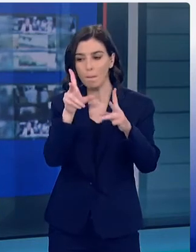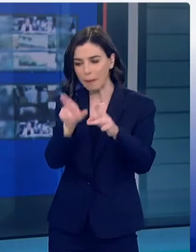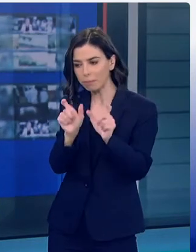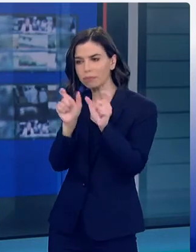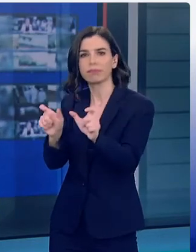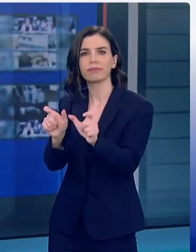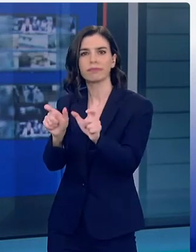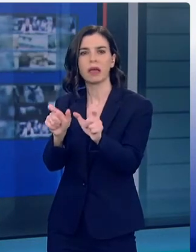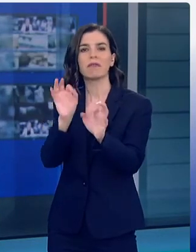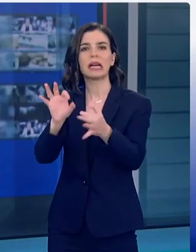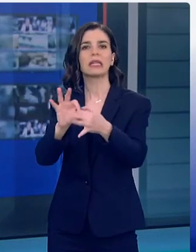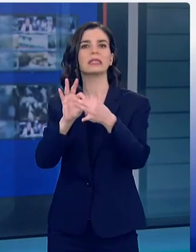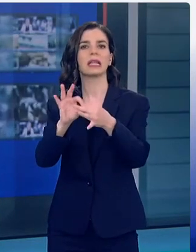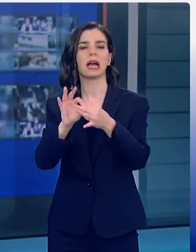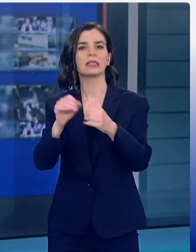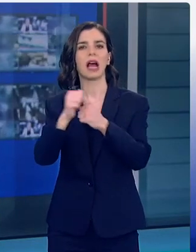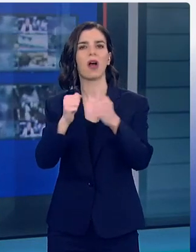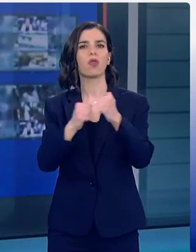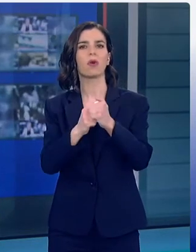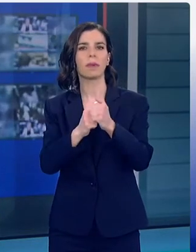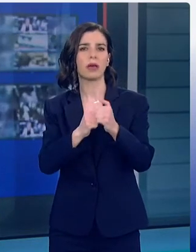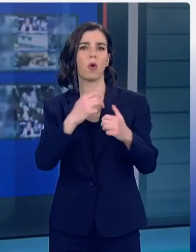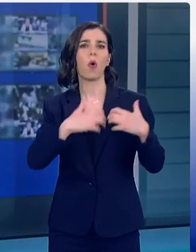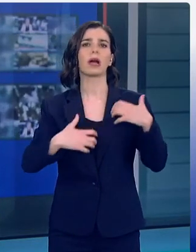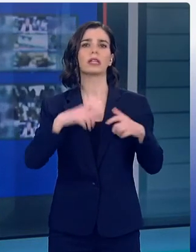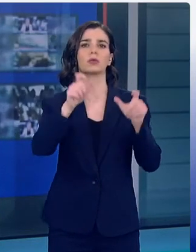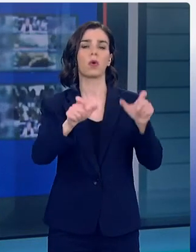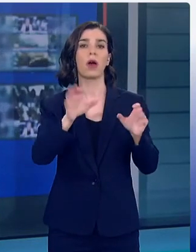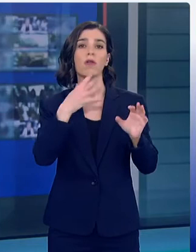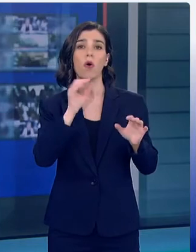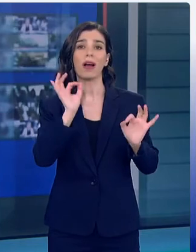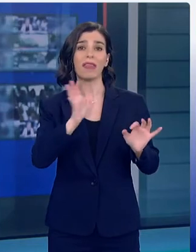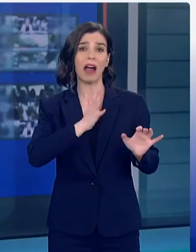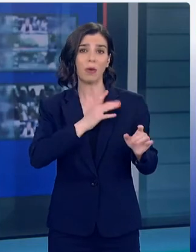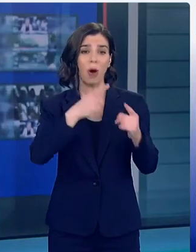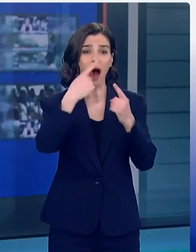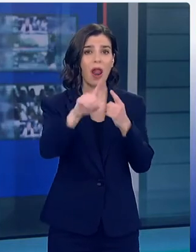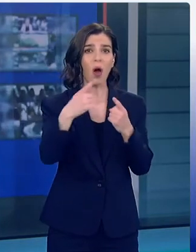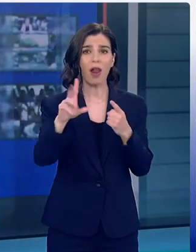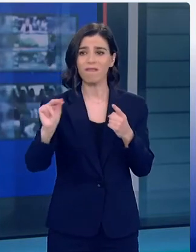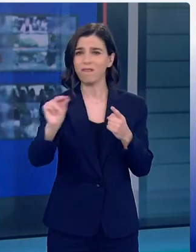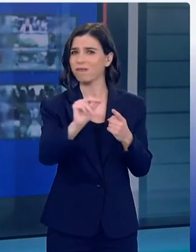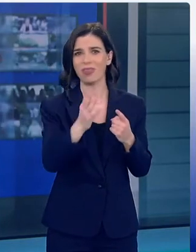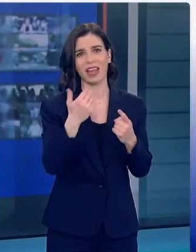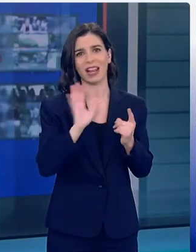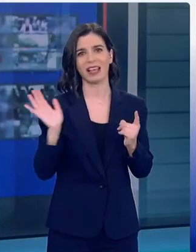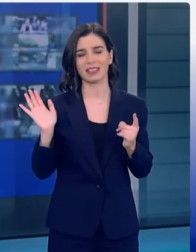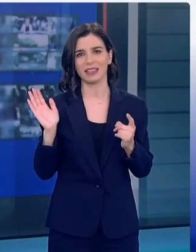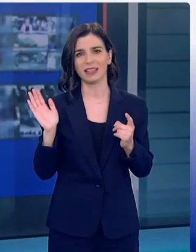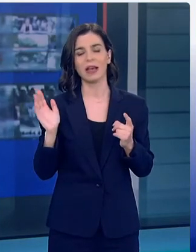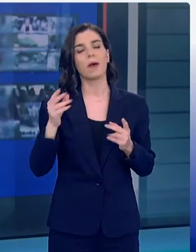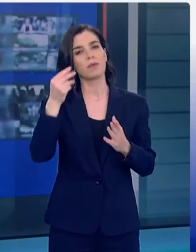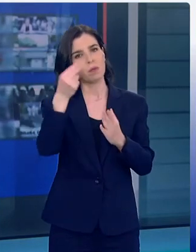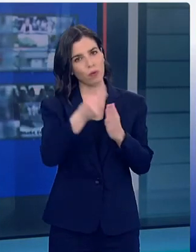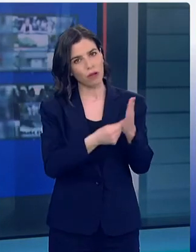την δομή του οργανισμού κάθε ανθρώπου, η οποία είναι διαφορετική. Κάθε άνθρωπος είναι ένα ξεχωριστό όν και πολλές